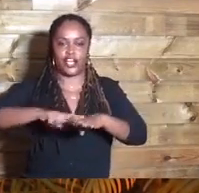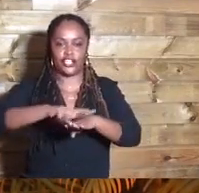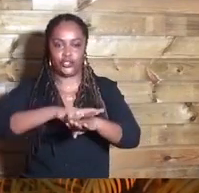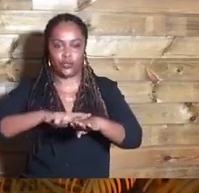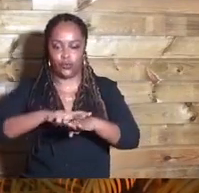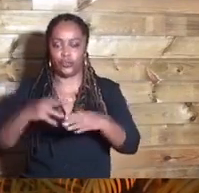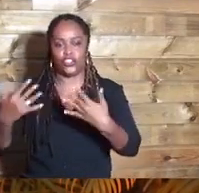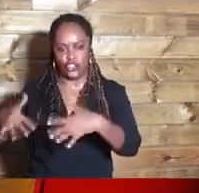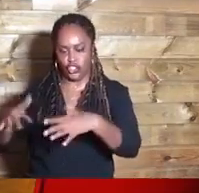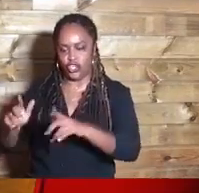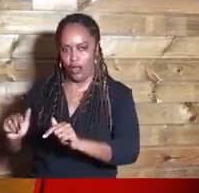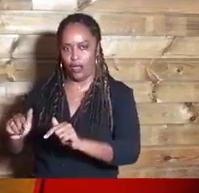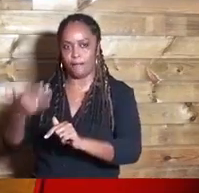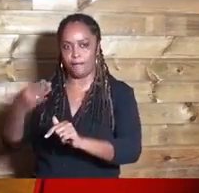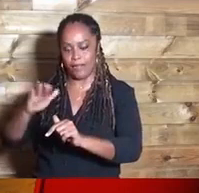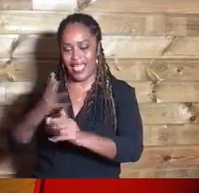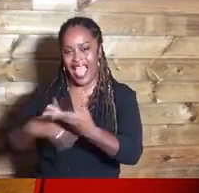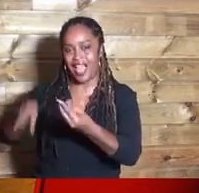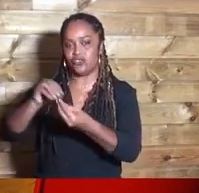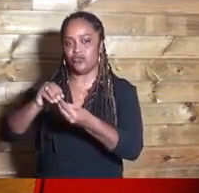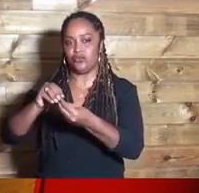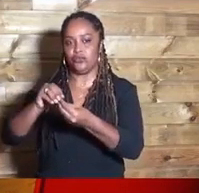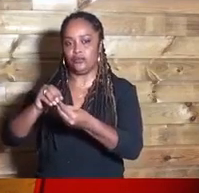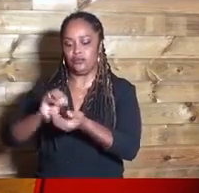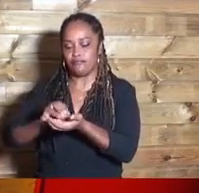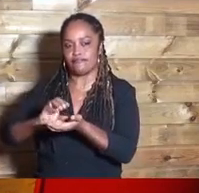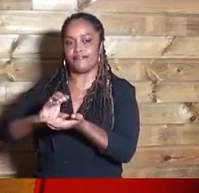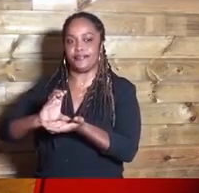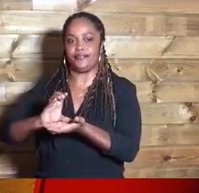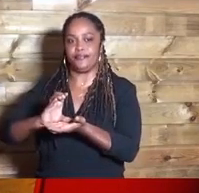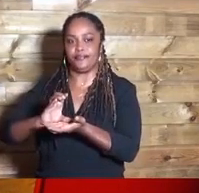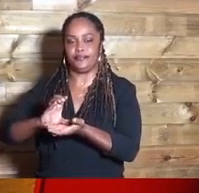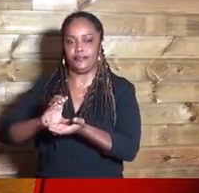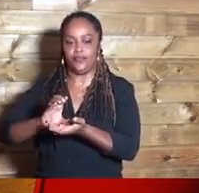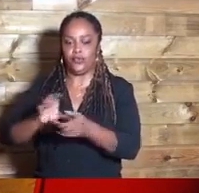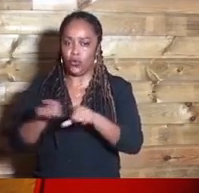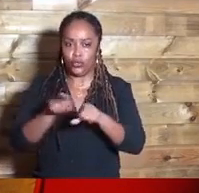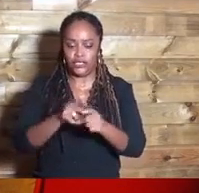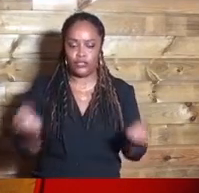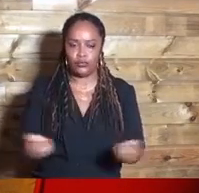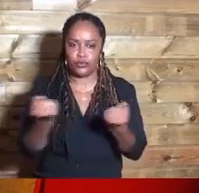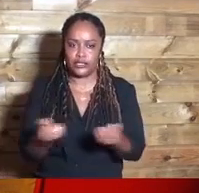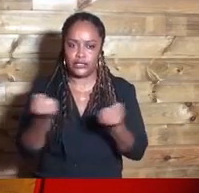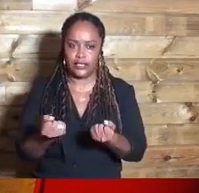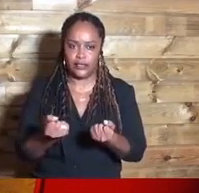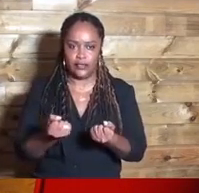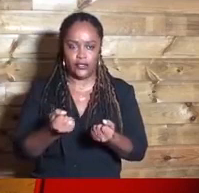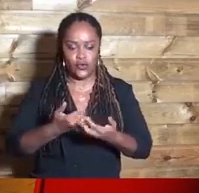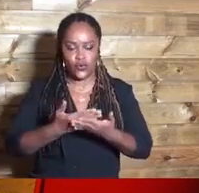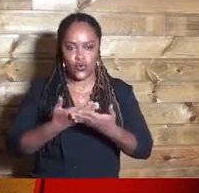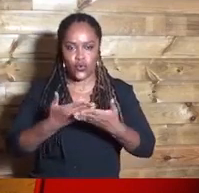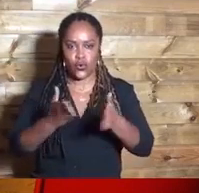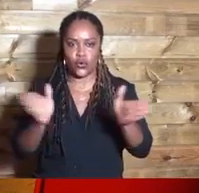qui existent déjà seront augmentées et surtout, nous ferons une large publicité sur cette opération pour tout le